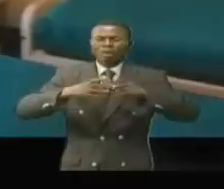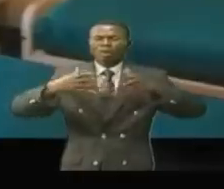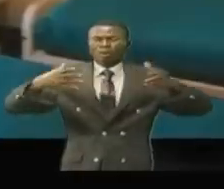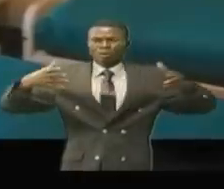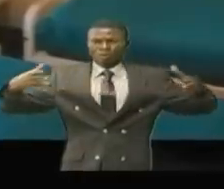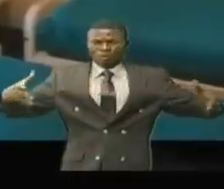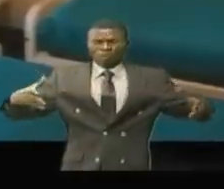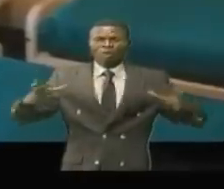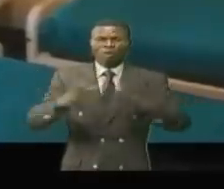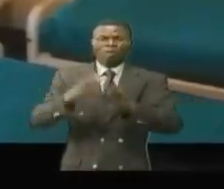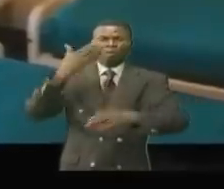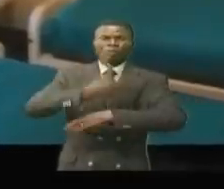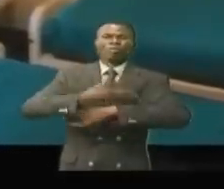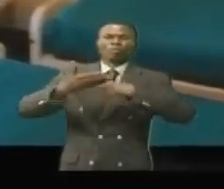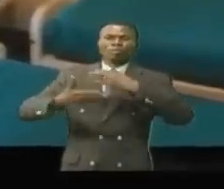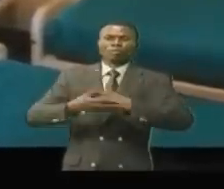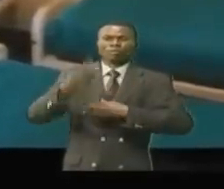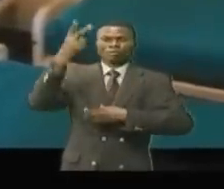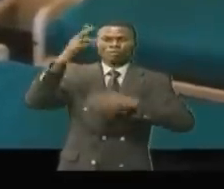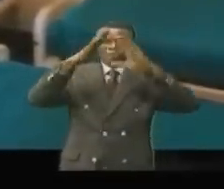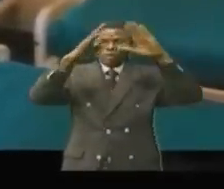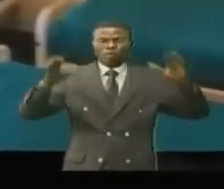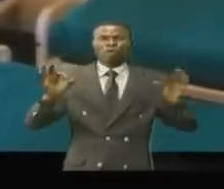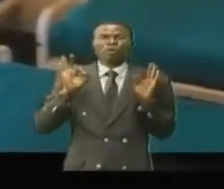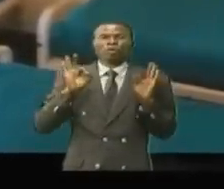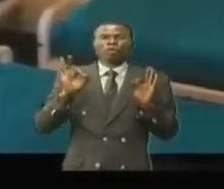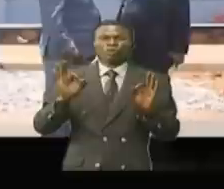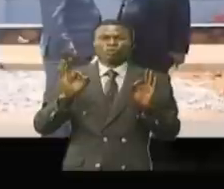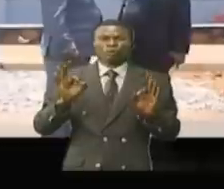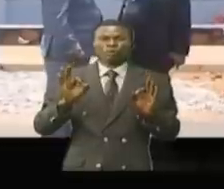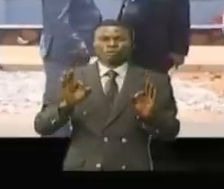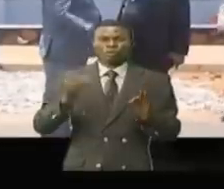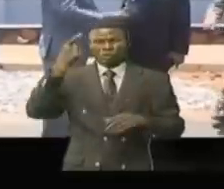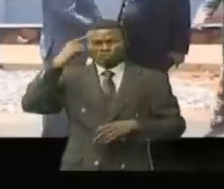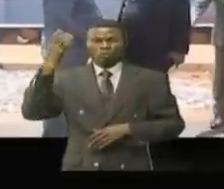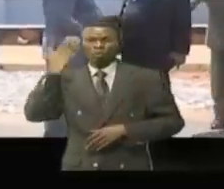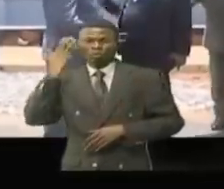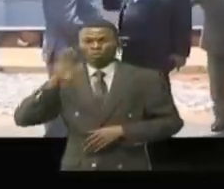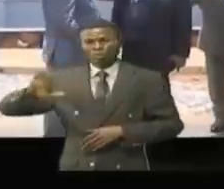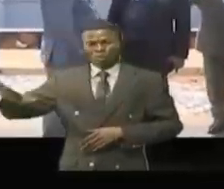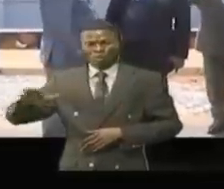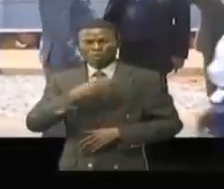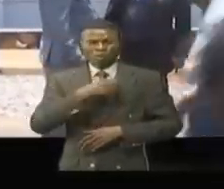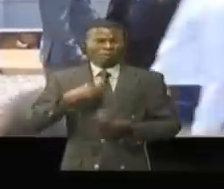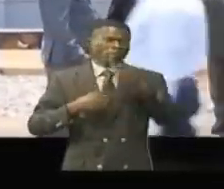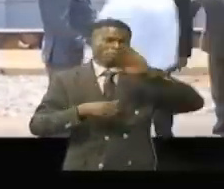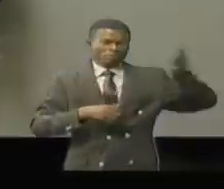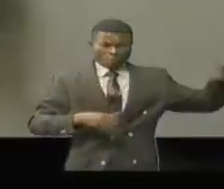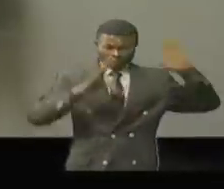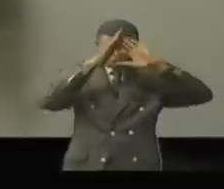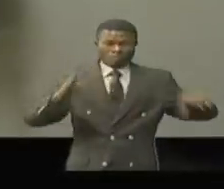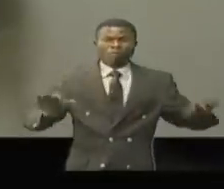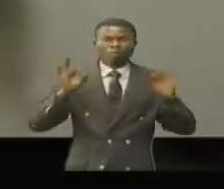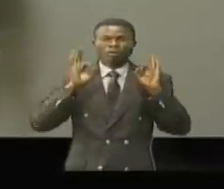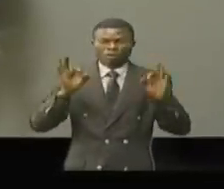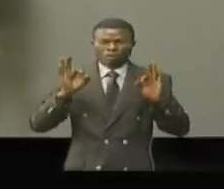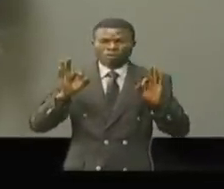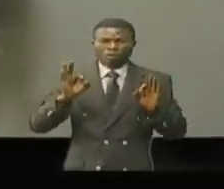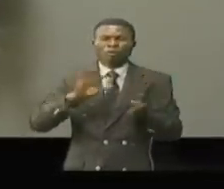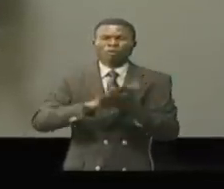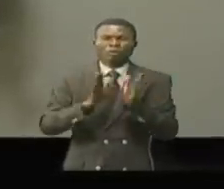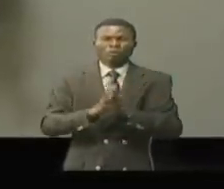la construction de deux nouveaux pavillons pour hommes et femmes. Un bâtiment totalement rénové qui va